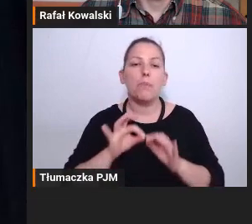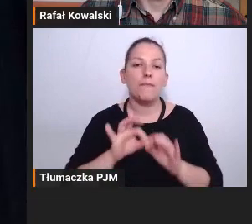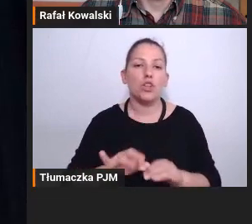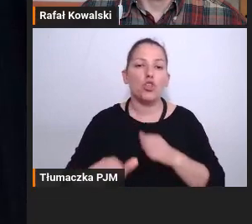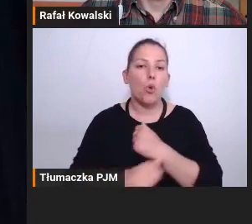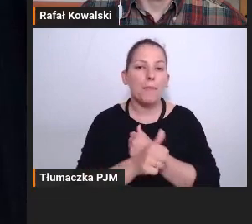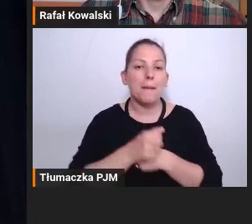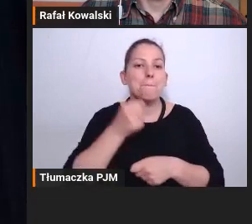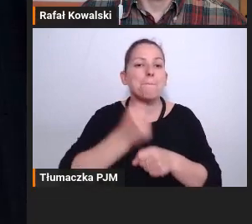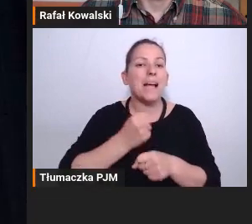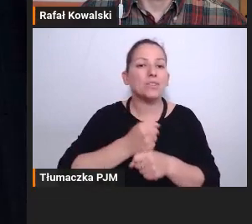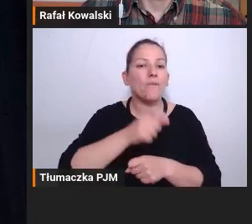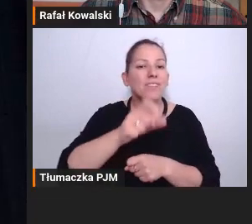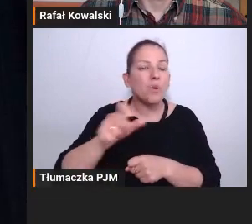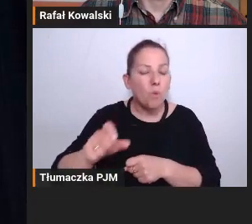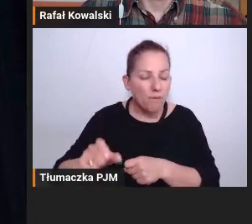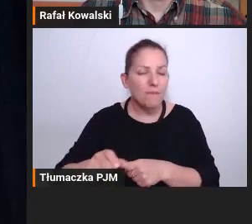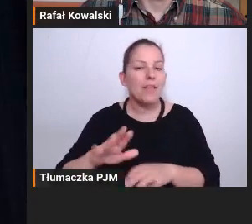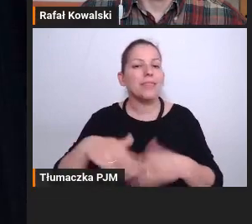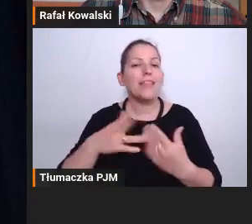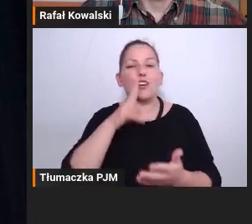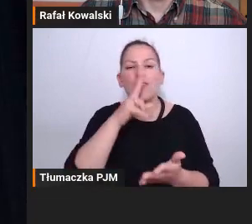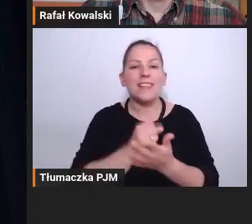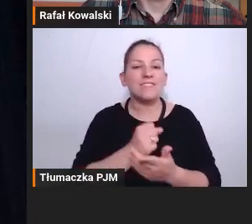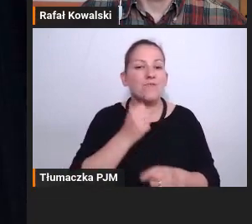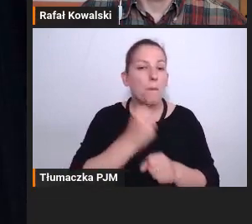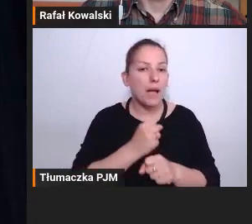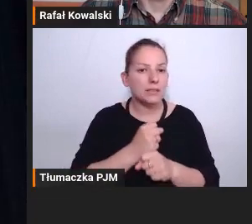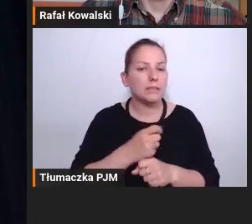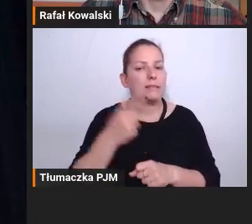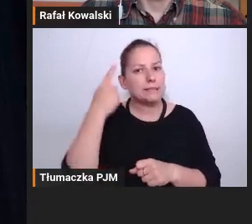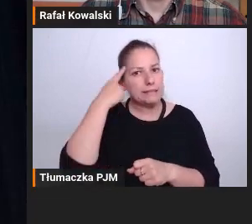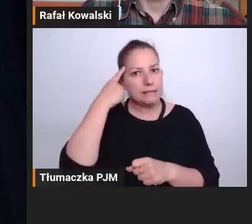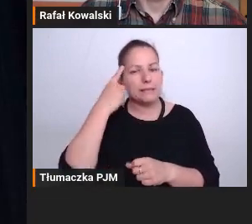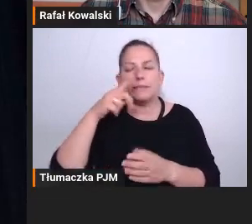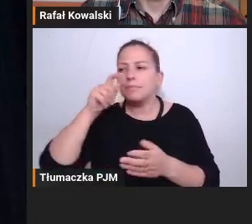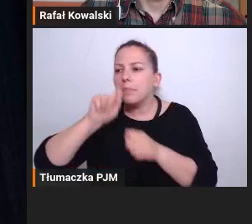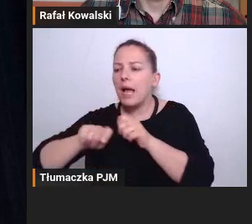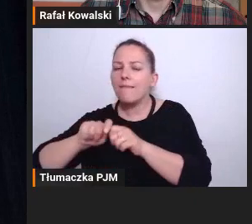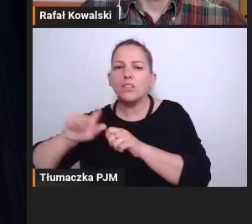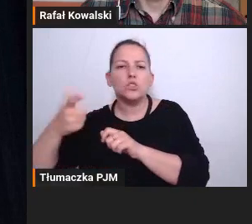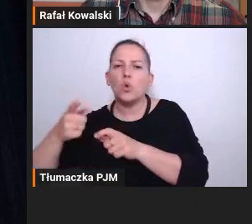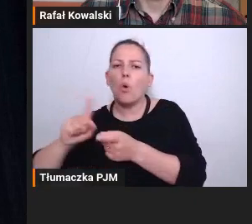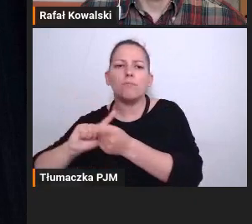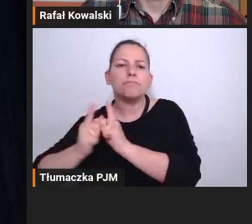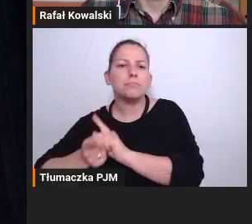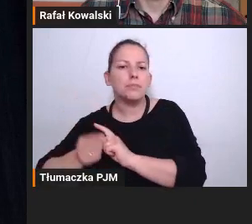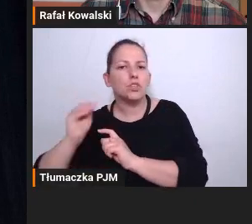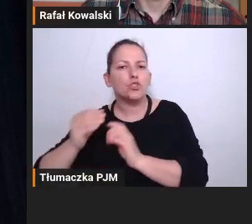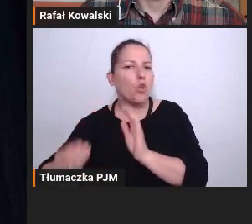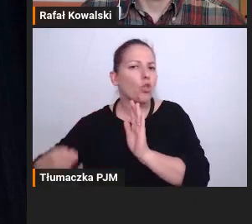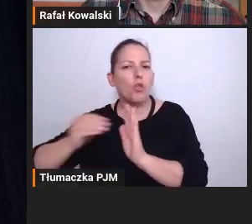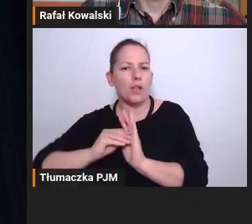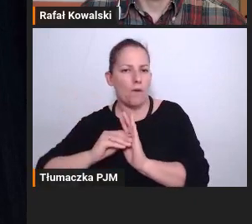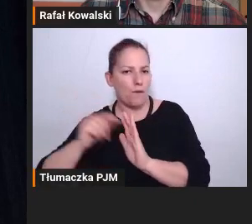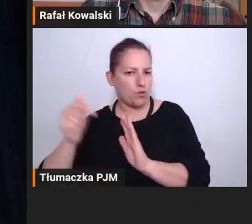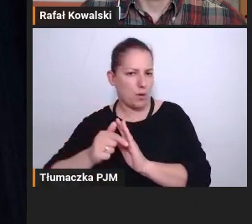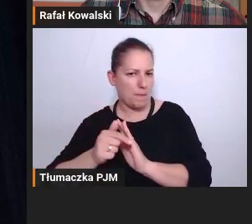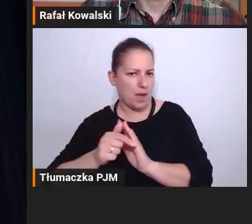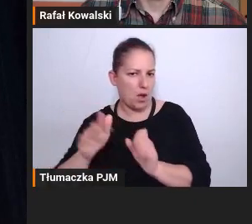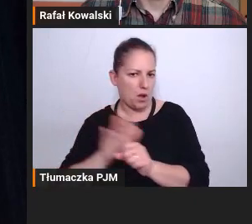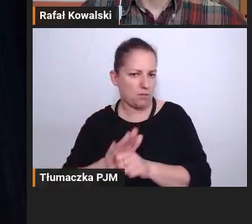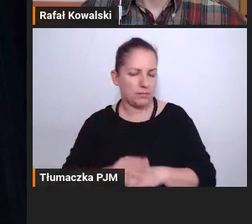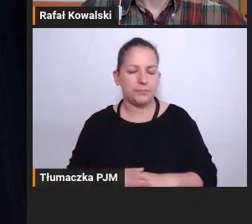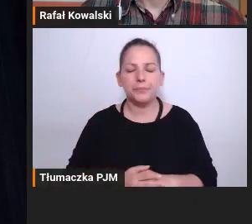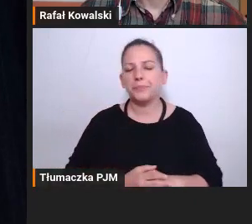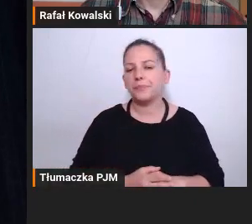dokumentację pracowniczą, czy wystawiali świadectwo pracy, żeby jednak tam zajrzeć i zobaczyć, co tam jeszcze dodatkowo trzeba